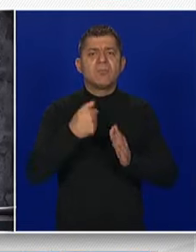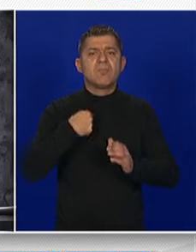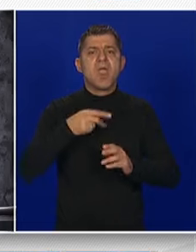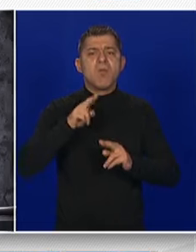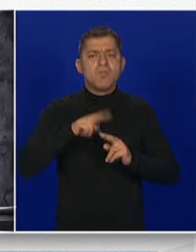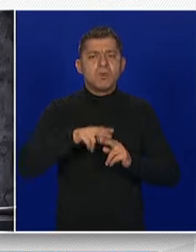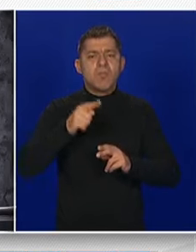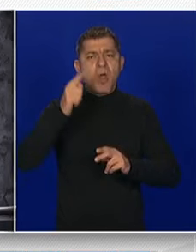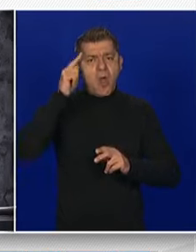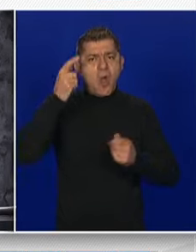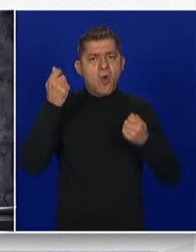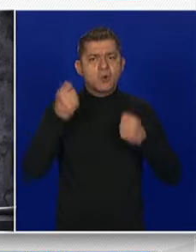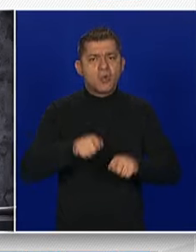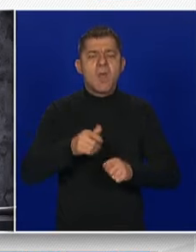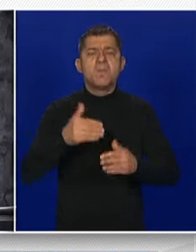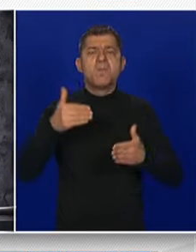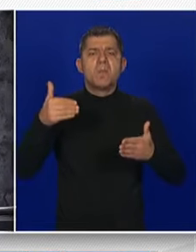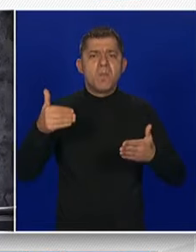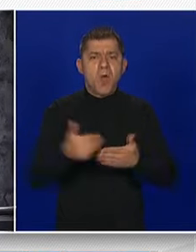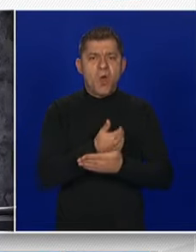nove odluke.